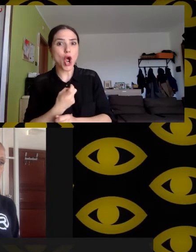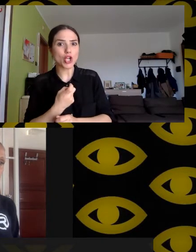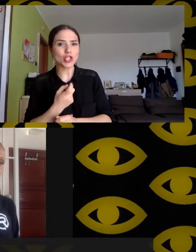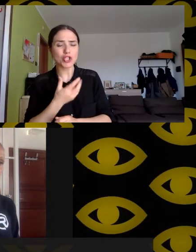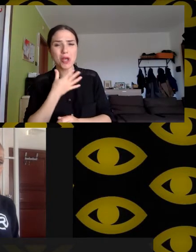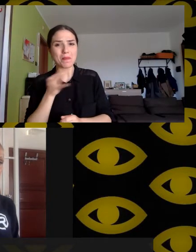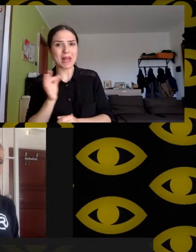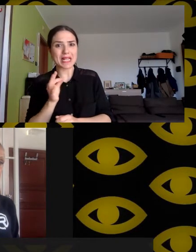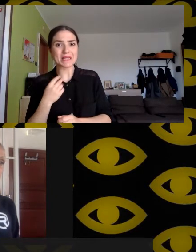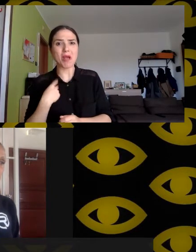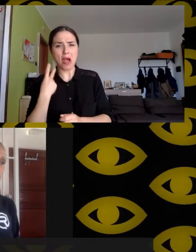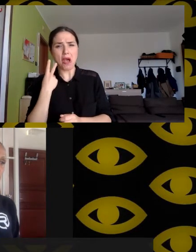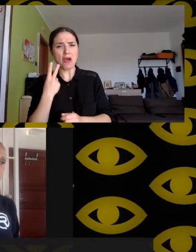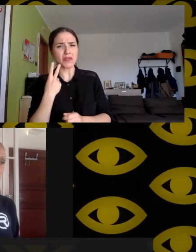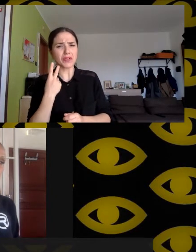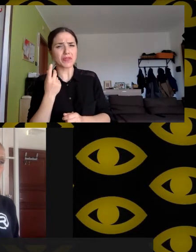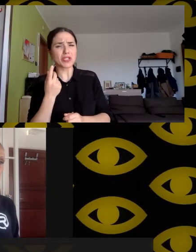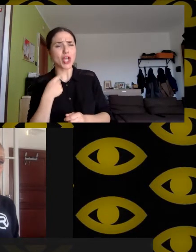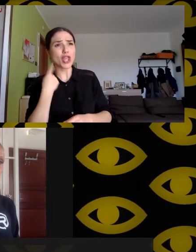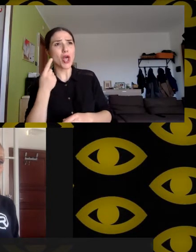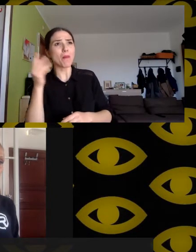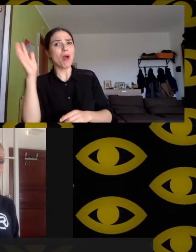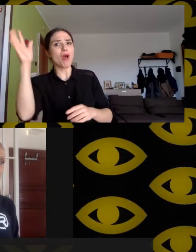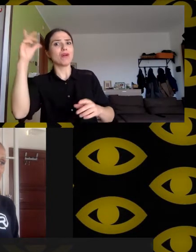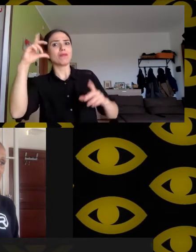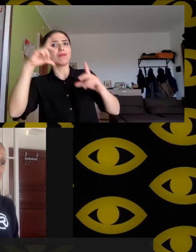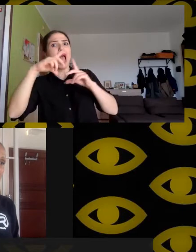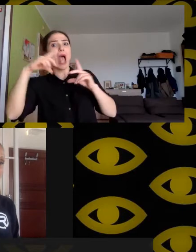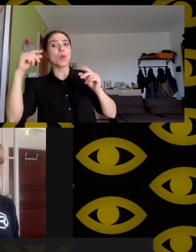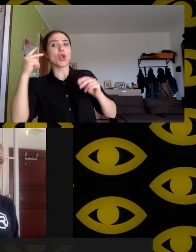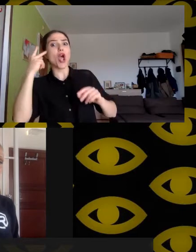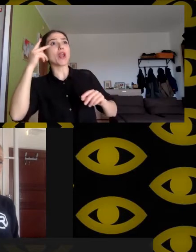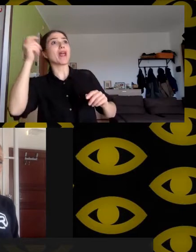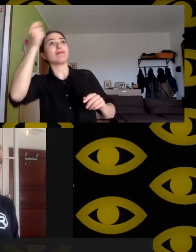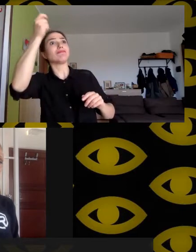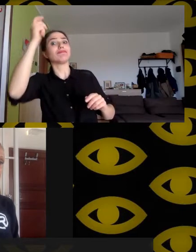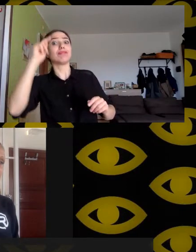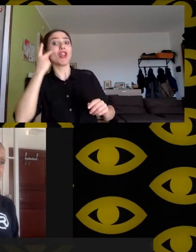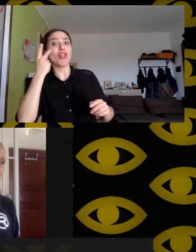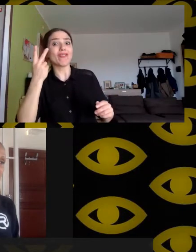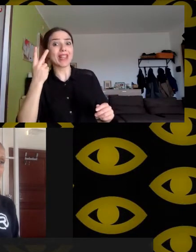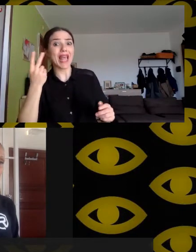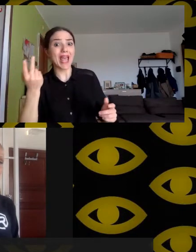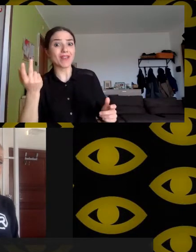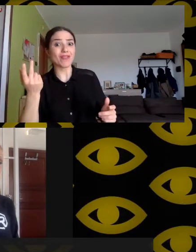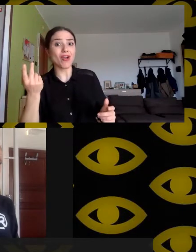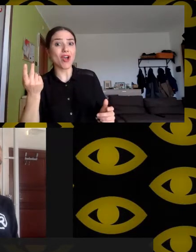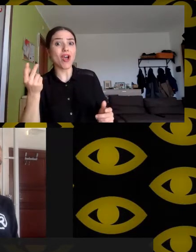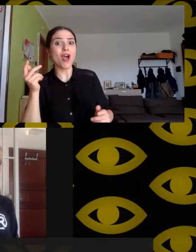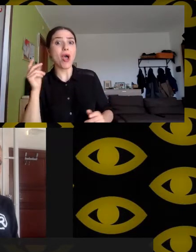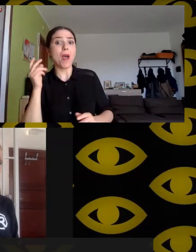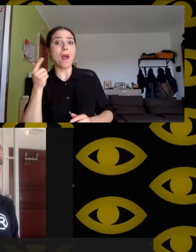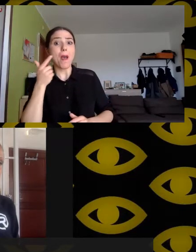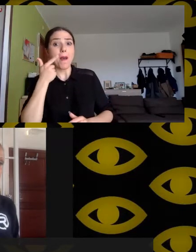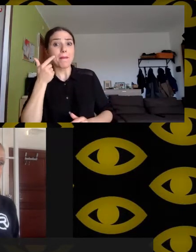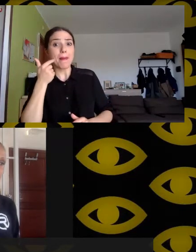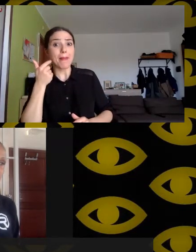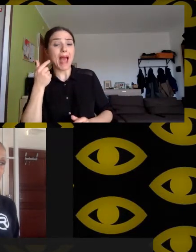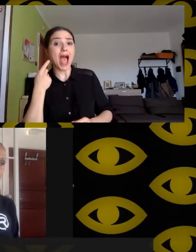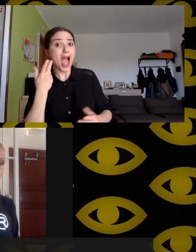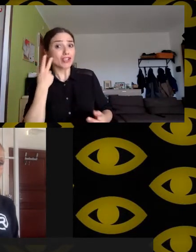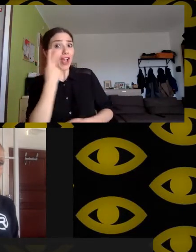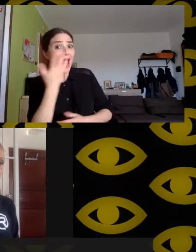l'ho visto, avevo 6 anni. Poi a un certo punto ho detto, ma non lo vedo, papà, ma lì è lì. Io non lo vedo, ma lì è lì. E chiaramente non sapendo